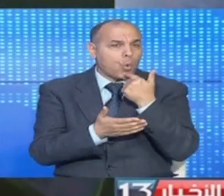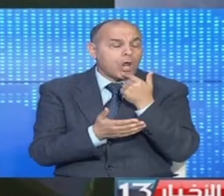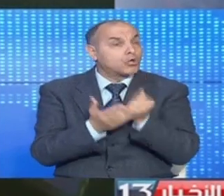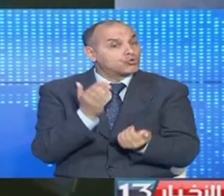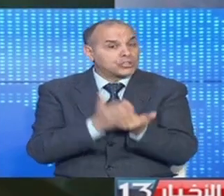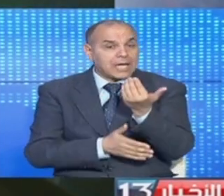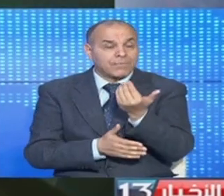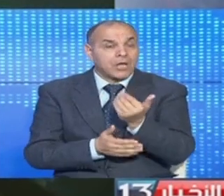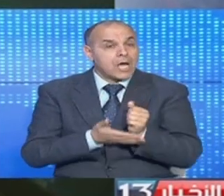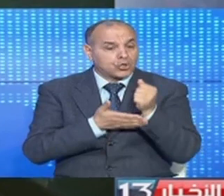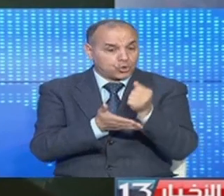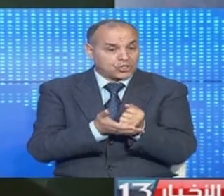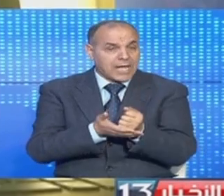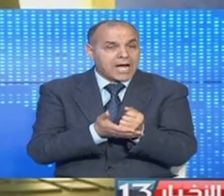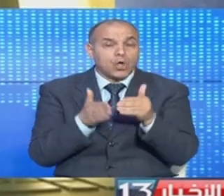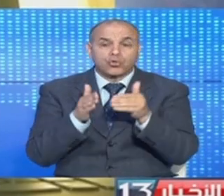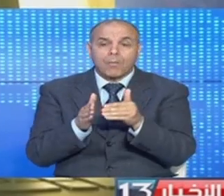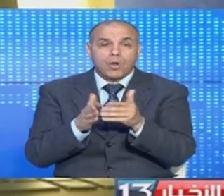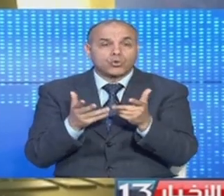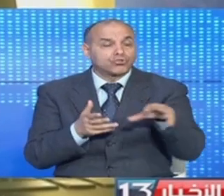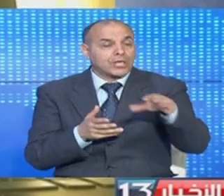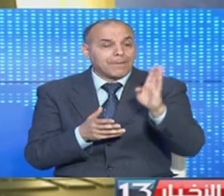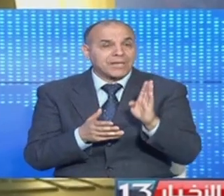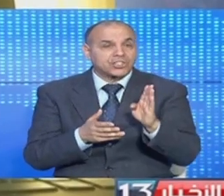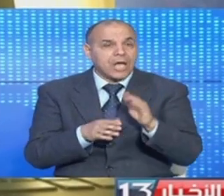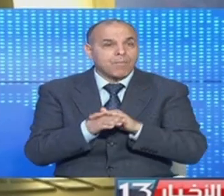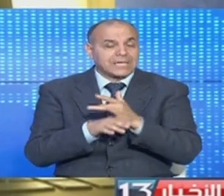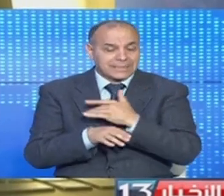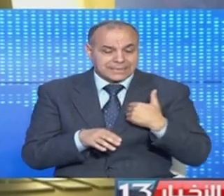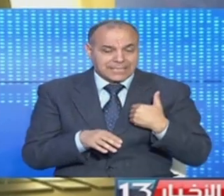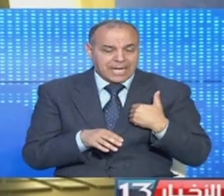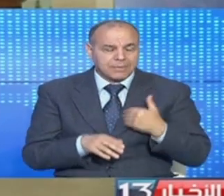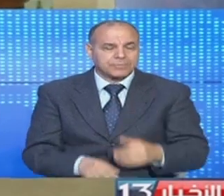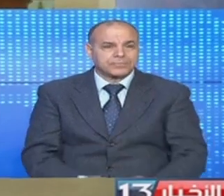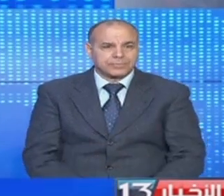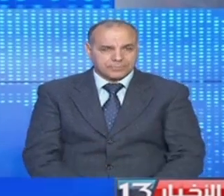متطورة تساعد على تلبية حاجيات الجهة في المجال الصحي بالخصوص.